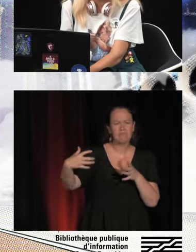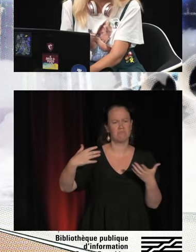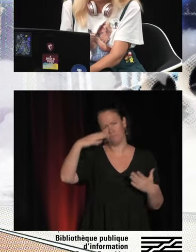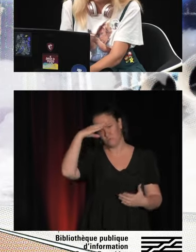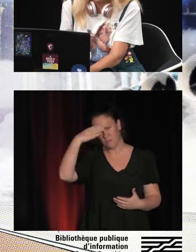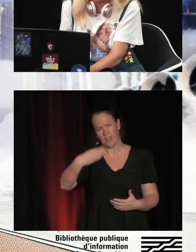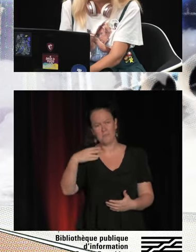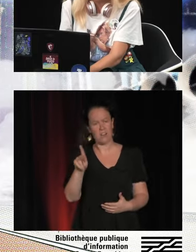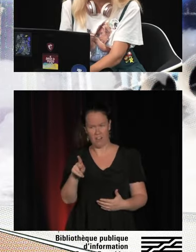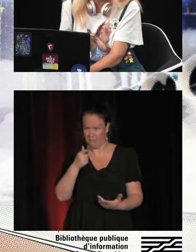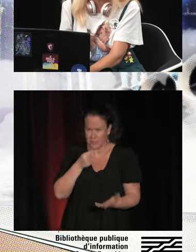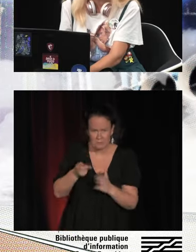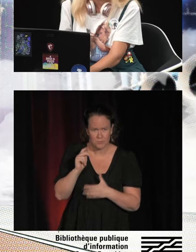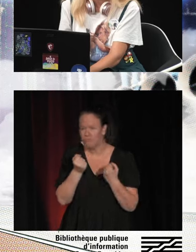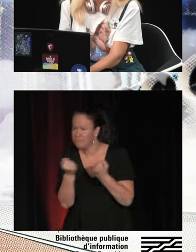tu vois.